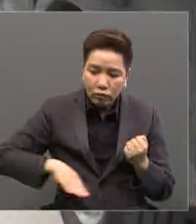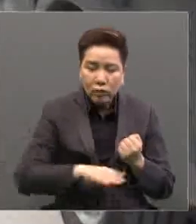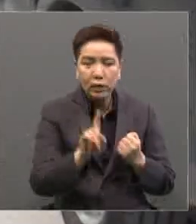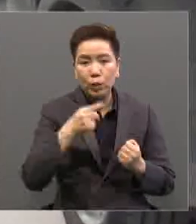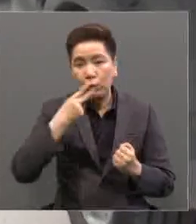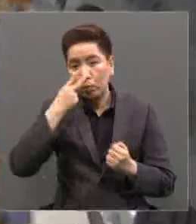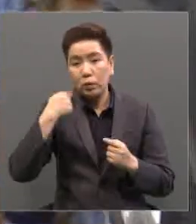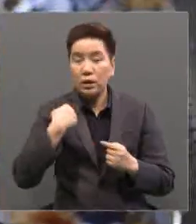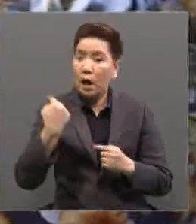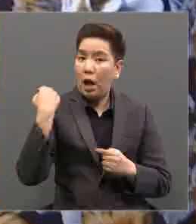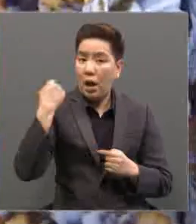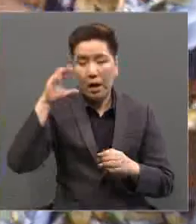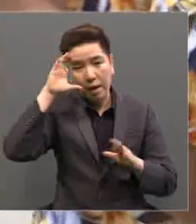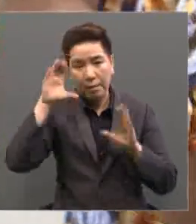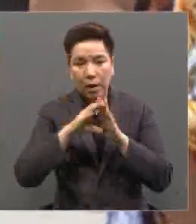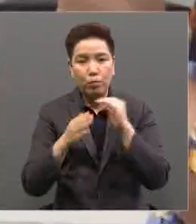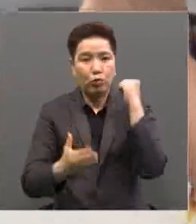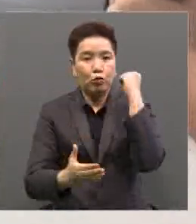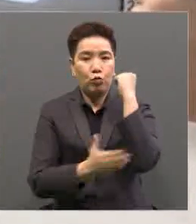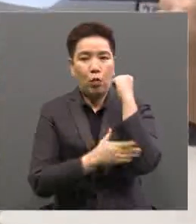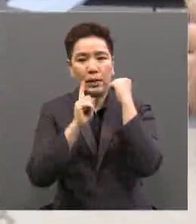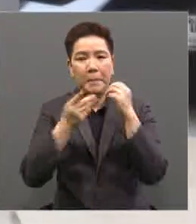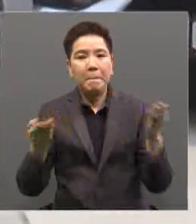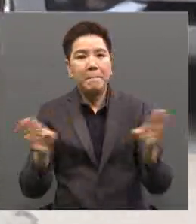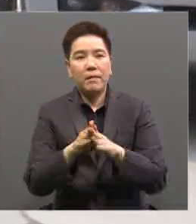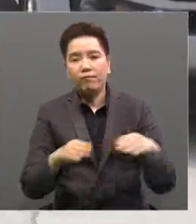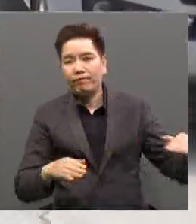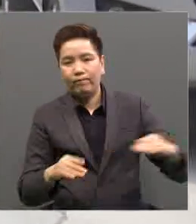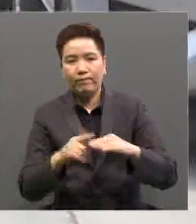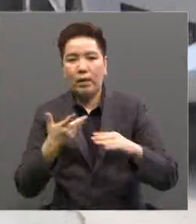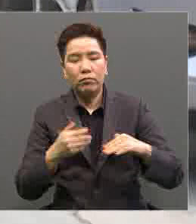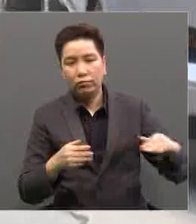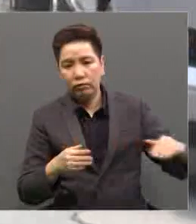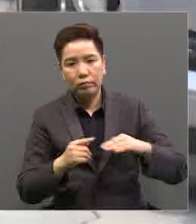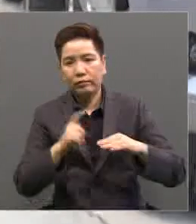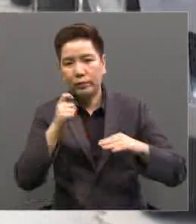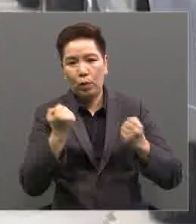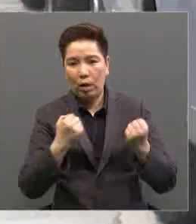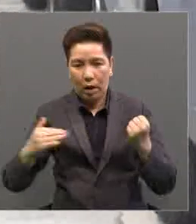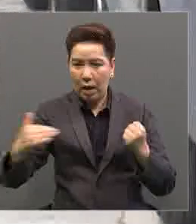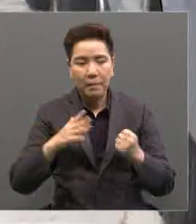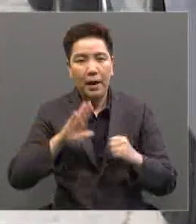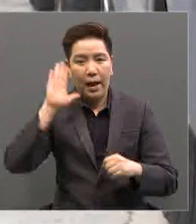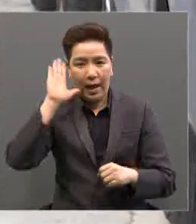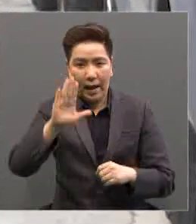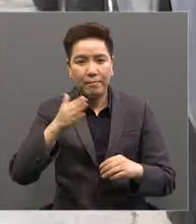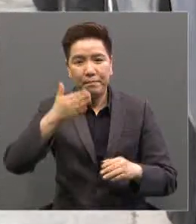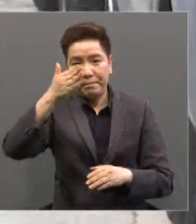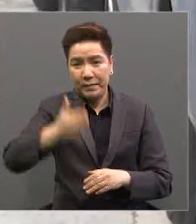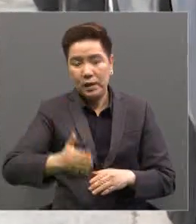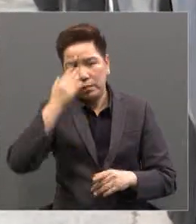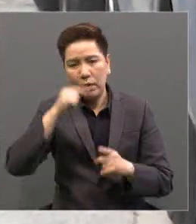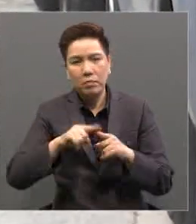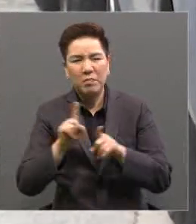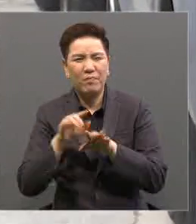ด้านหลังที่เห็นอยู่ตอนนี้นะครับตอนนี้ซอยที่1นะครับถูกปิดไปเป็นที่เรียบร้อยแล้วนะครับไม่สามารถให้รถเข้ามาอย่างพื้นที่ได้นะครับเพราะว่า